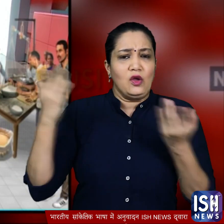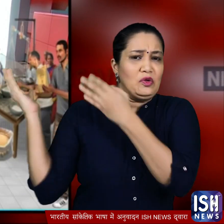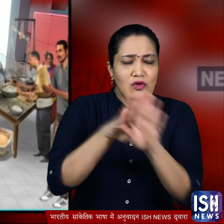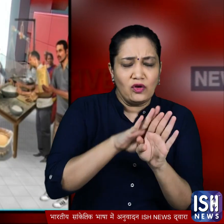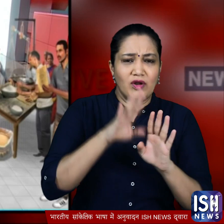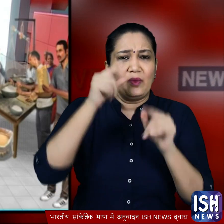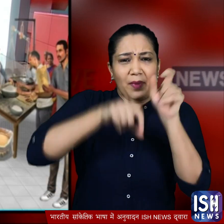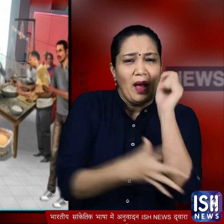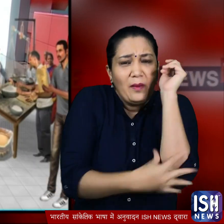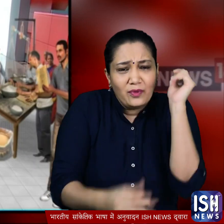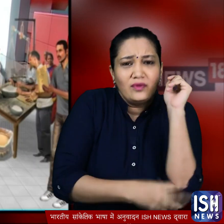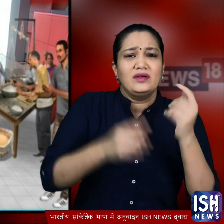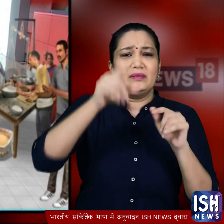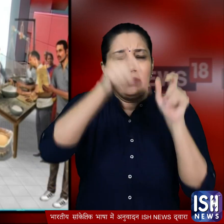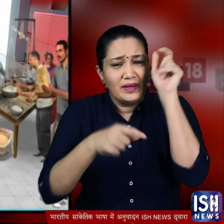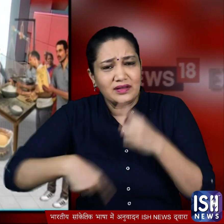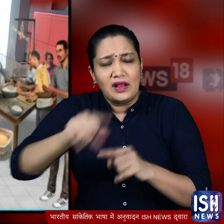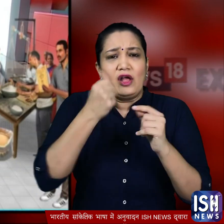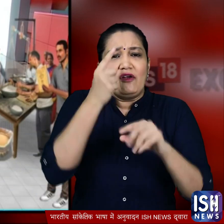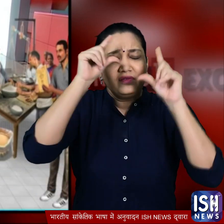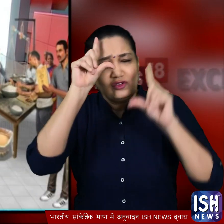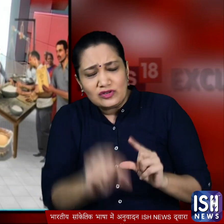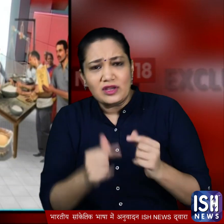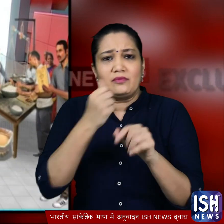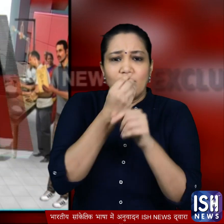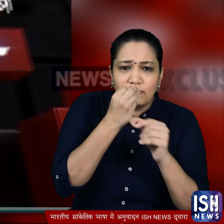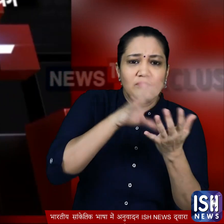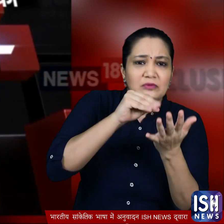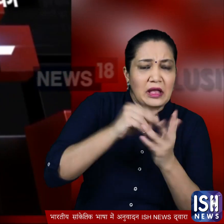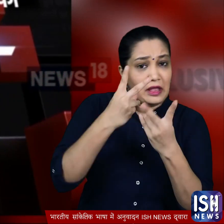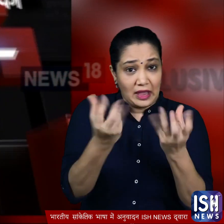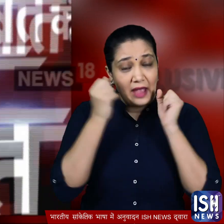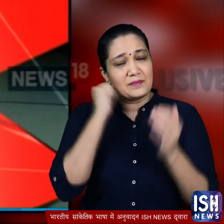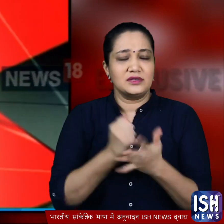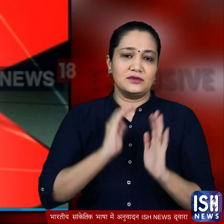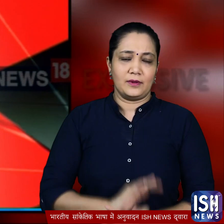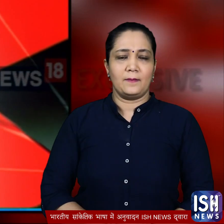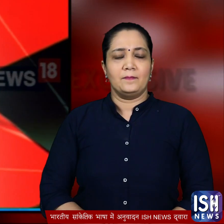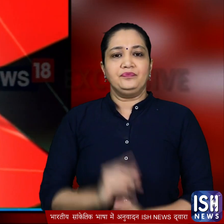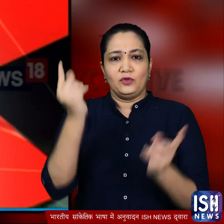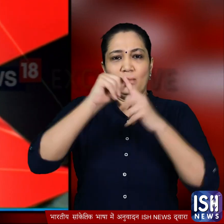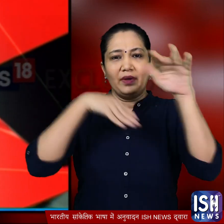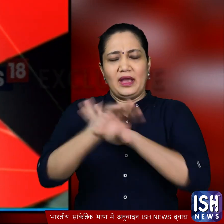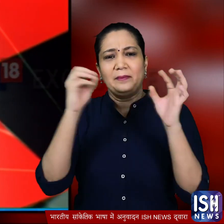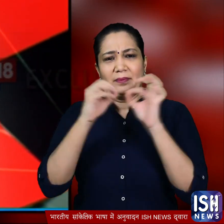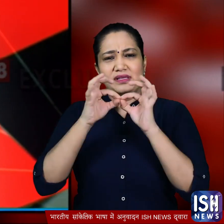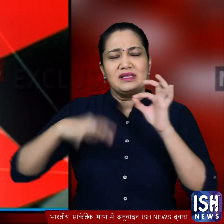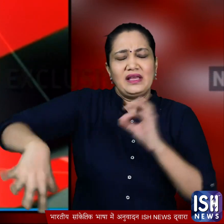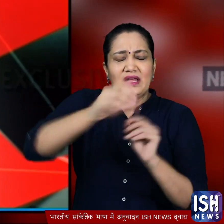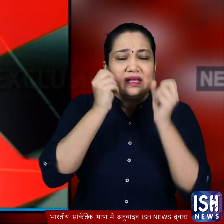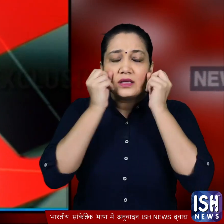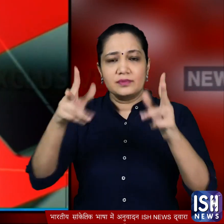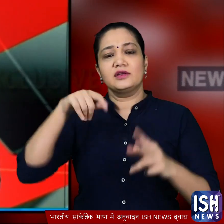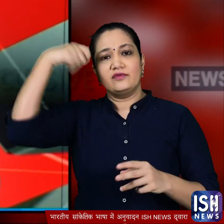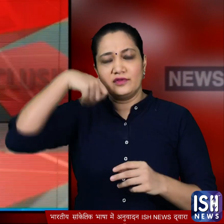लॉकडाउन की मार झेल रहे गरीब मजदूरों को सस्ता राशन हर जगह मिल जाए। उत्तर प्रदेश के बस्ती जिले से हैरान करने वाली